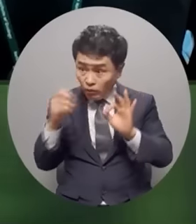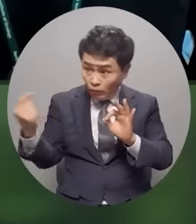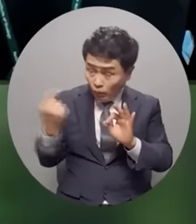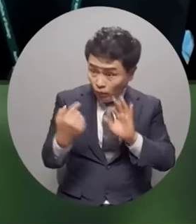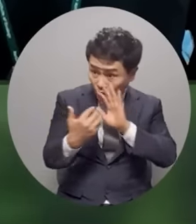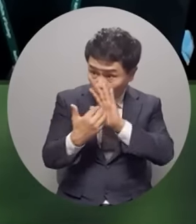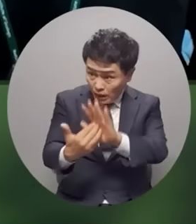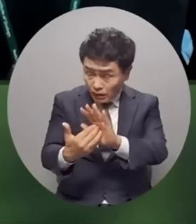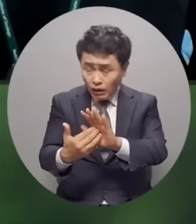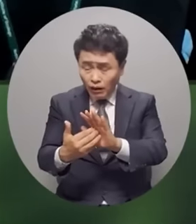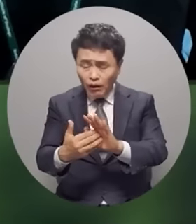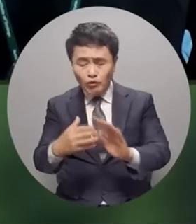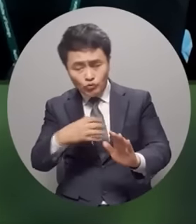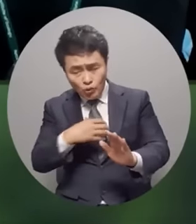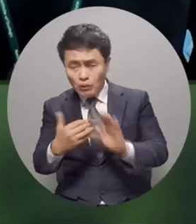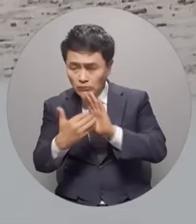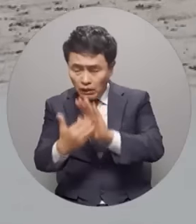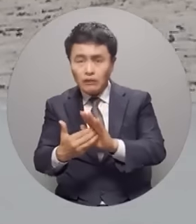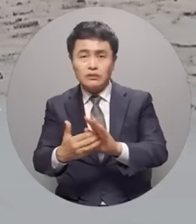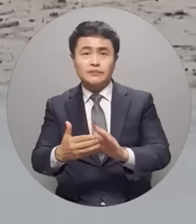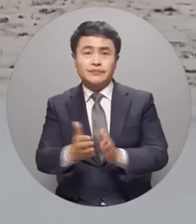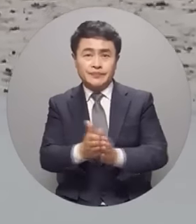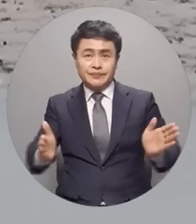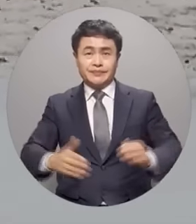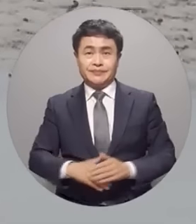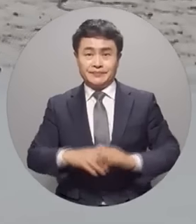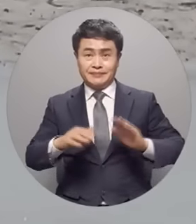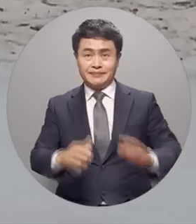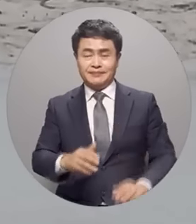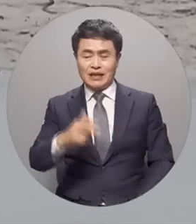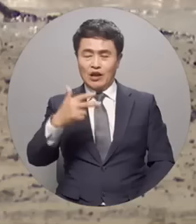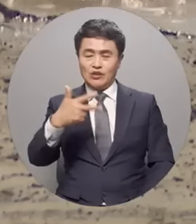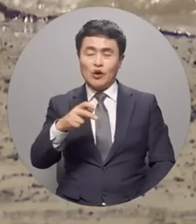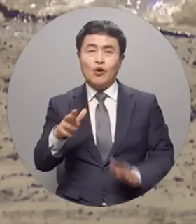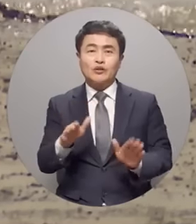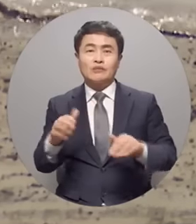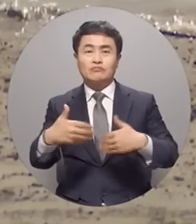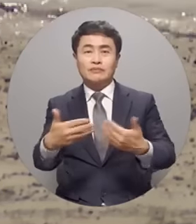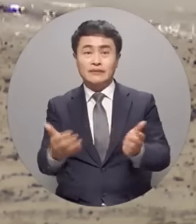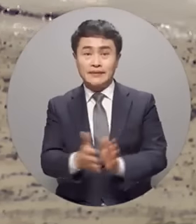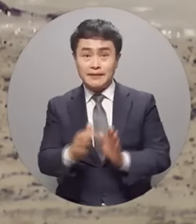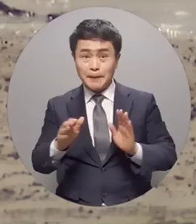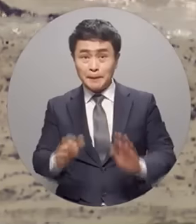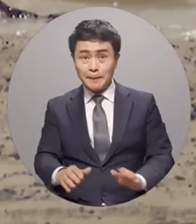위험 요인에 대해서 저감 방안을 실시했습니다. 저어새뿐이 아닙니다.